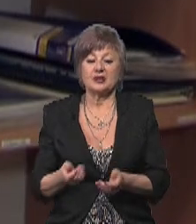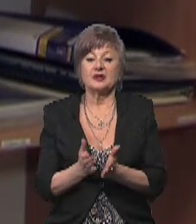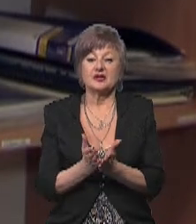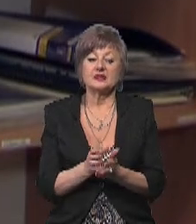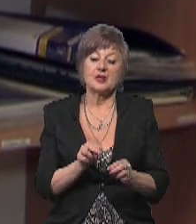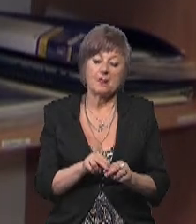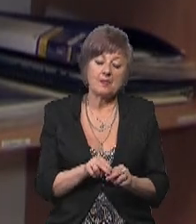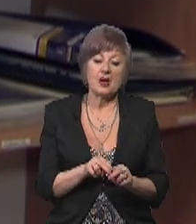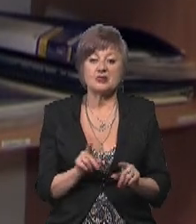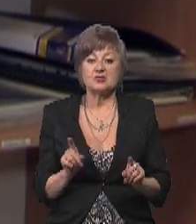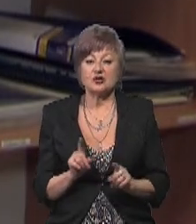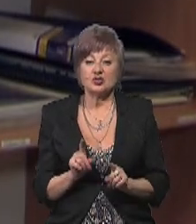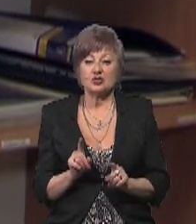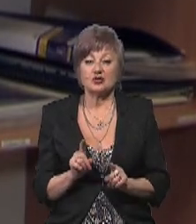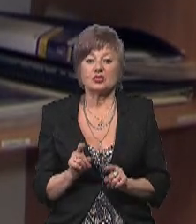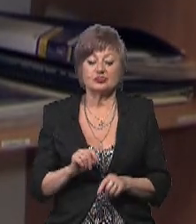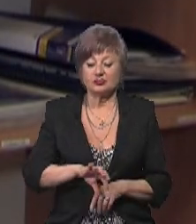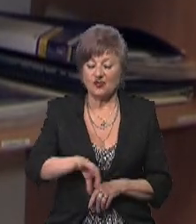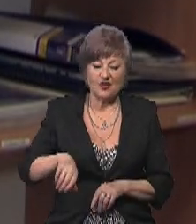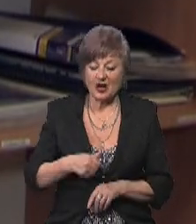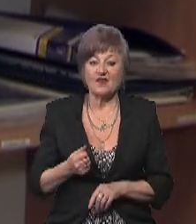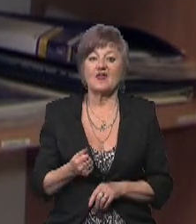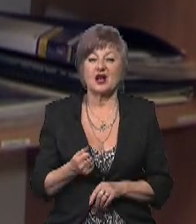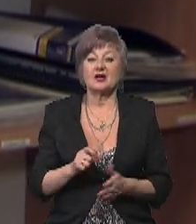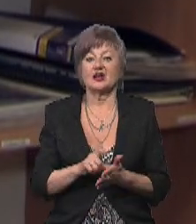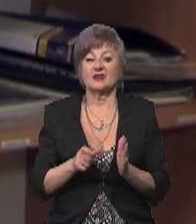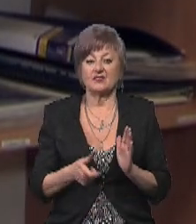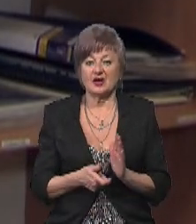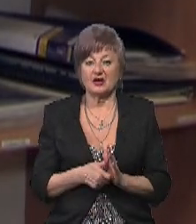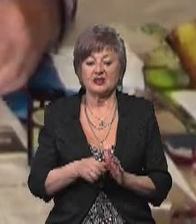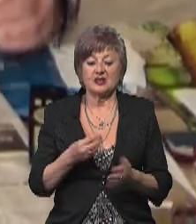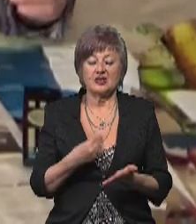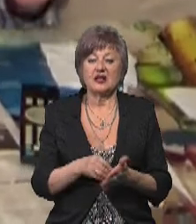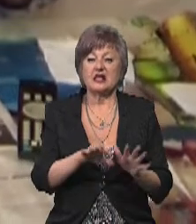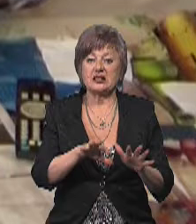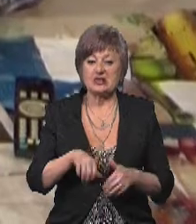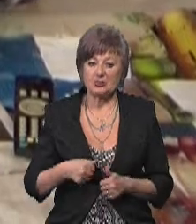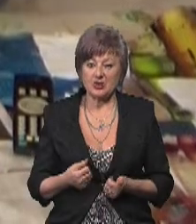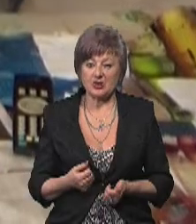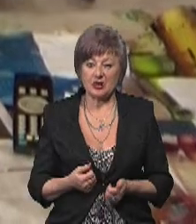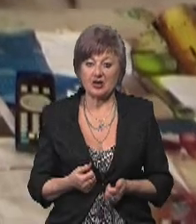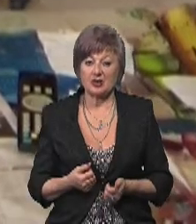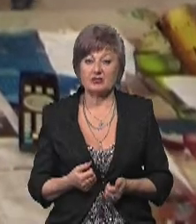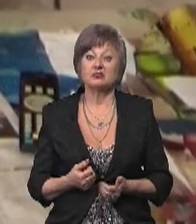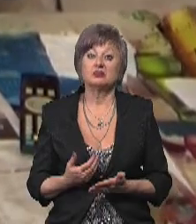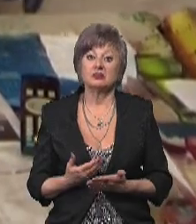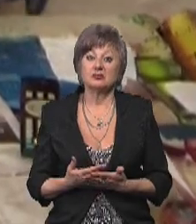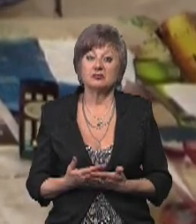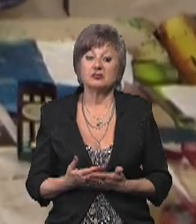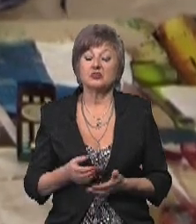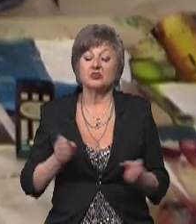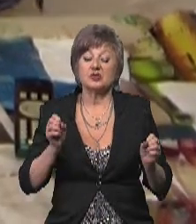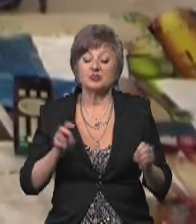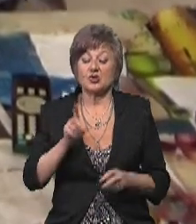паспорт, ідентифікаційний код, вони ошукували квартиру, забирали гроші. Проводимо заняття з соціальними працівниками.